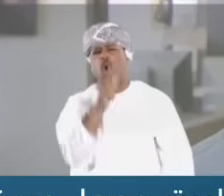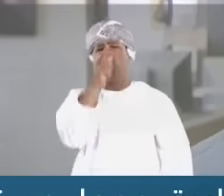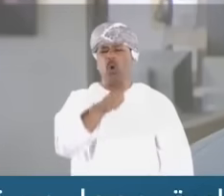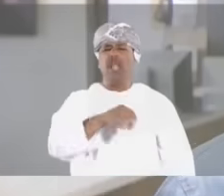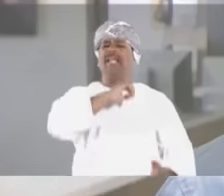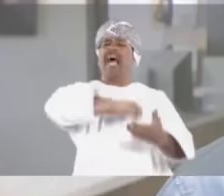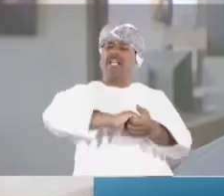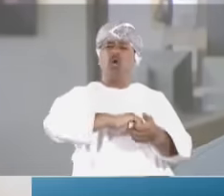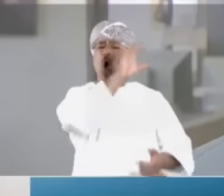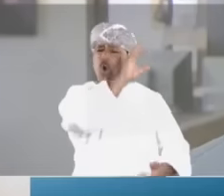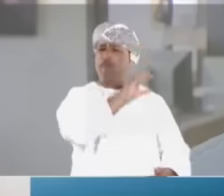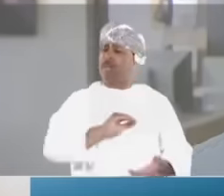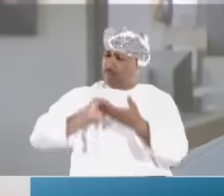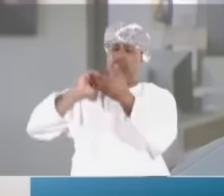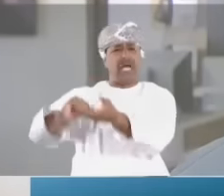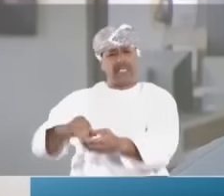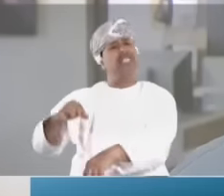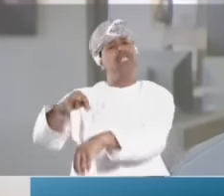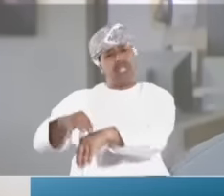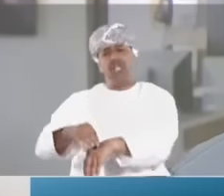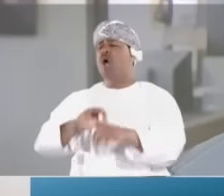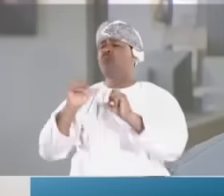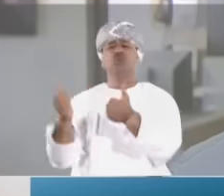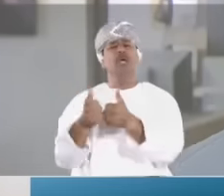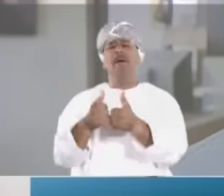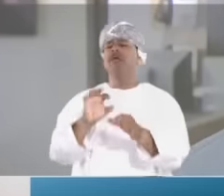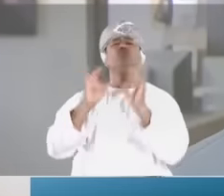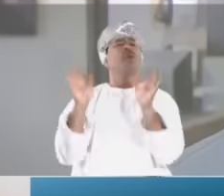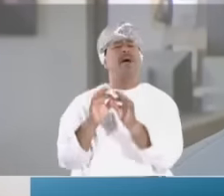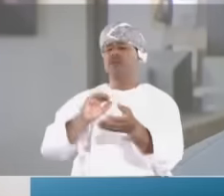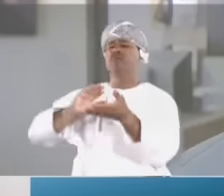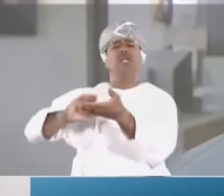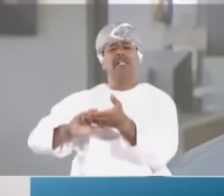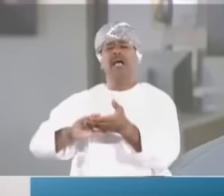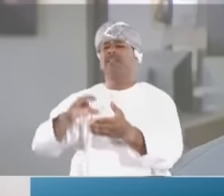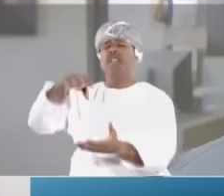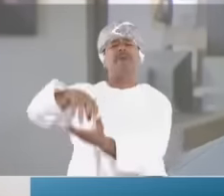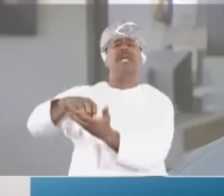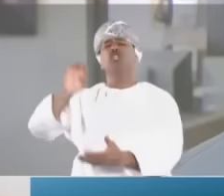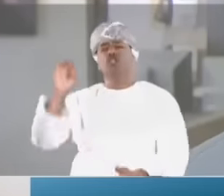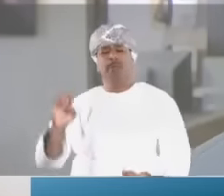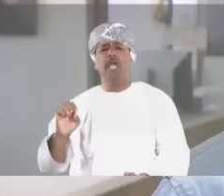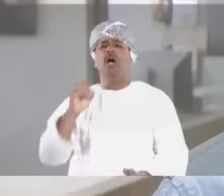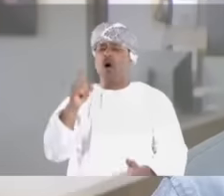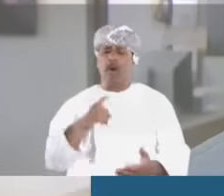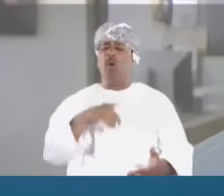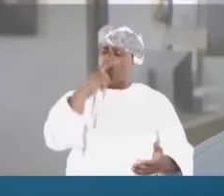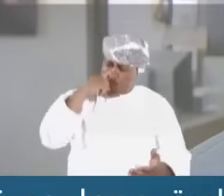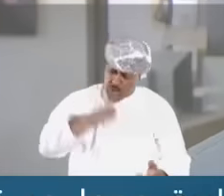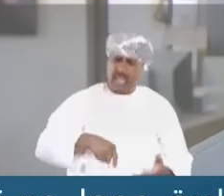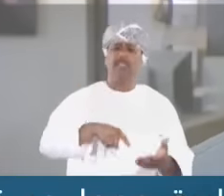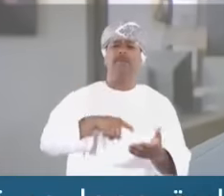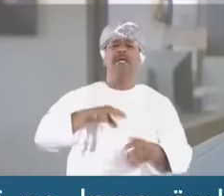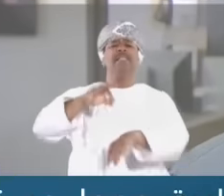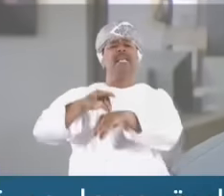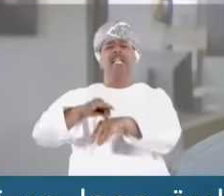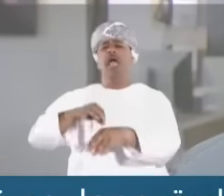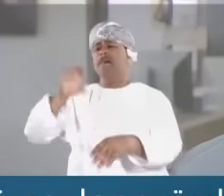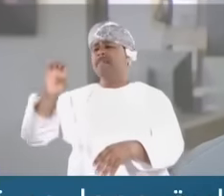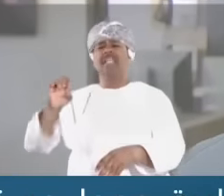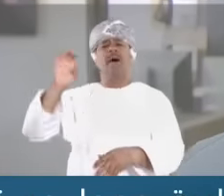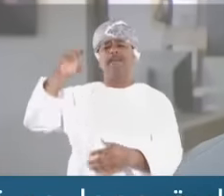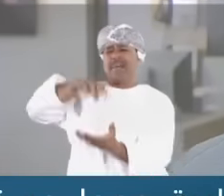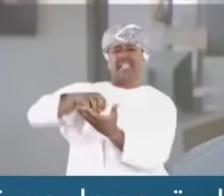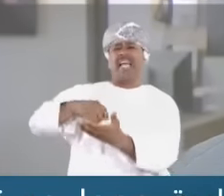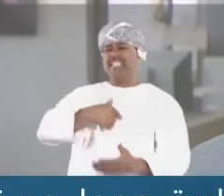الاتحاد الأوروبي يقدم المساعدات الإنسانية للمجتمعات المحتاجة في المنطقة جيم بما يتوافق مع الواجب الإنساني. المنطقة جيم